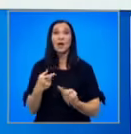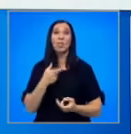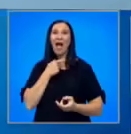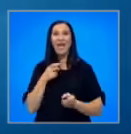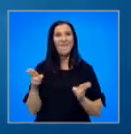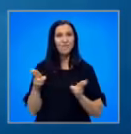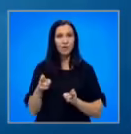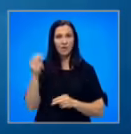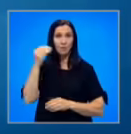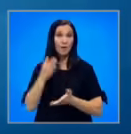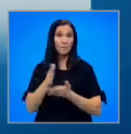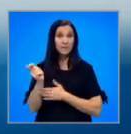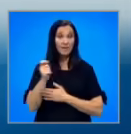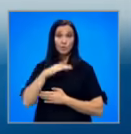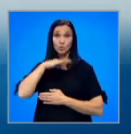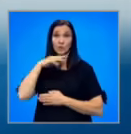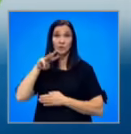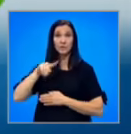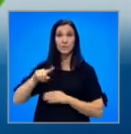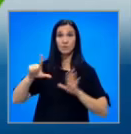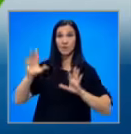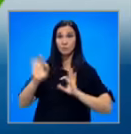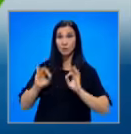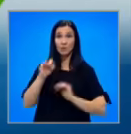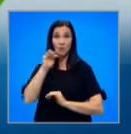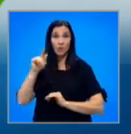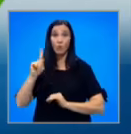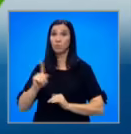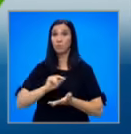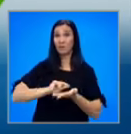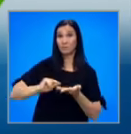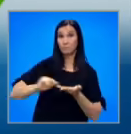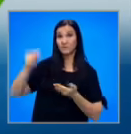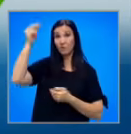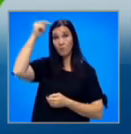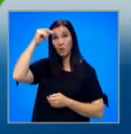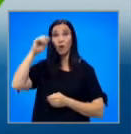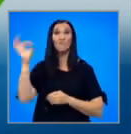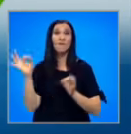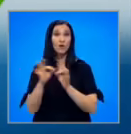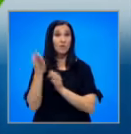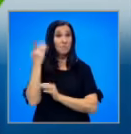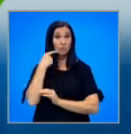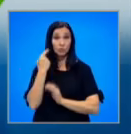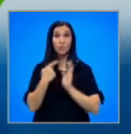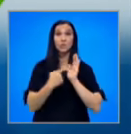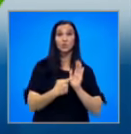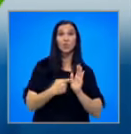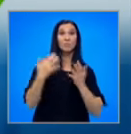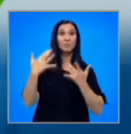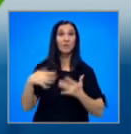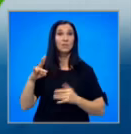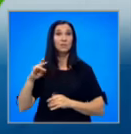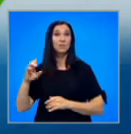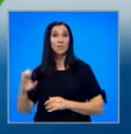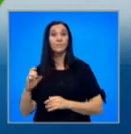нас. През август тя достигна 3,7%, ниво, което не е регистрирано у нас от февруари миналата година, сочат данните на НСИ.